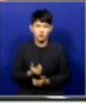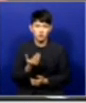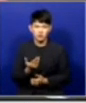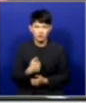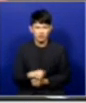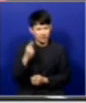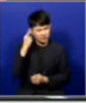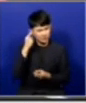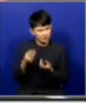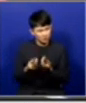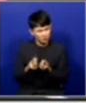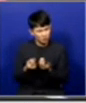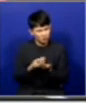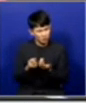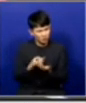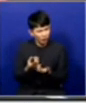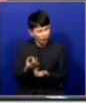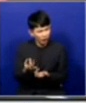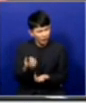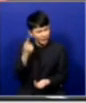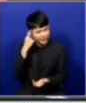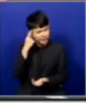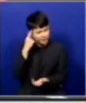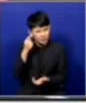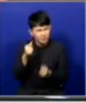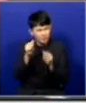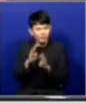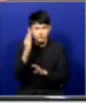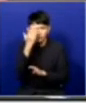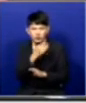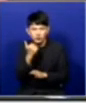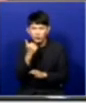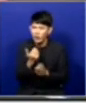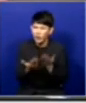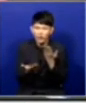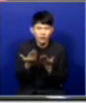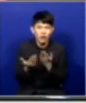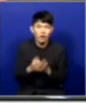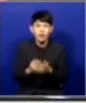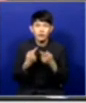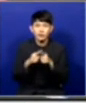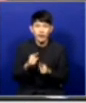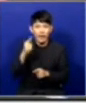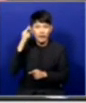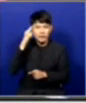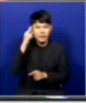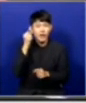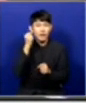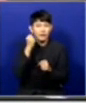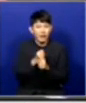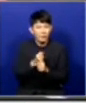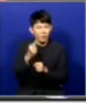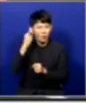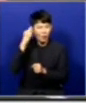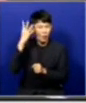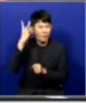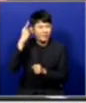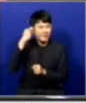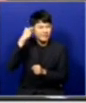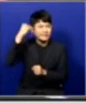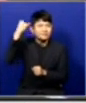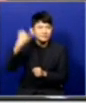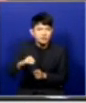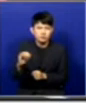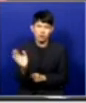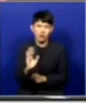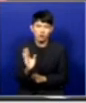รสมการของท่านจะสวยหรูอย่างไรแต่ขอให้อย่าตักกะชำรุดเป็นพอนั่นคือหน้าที่หลัก